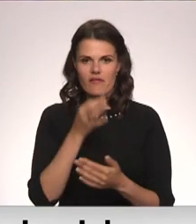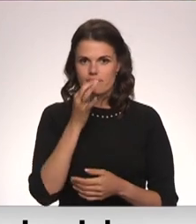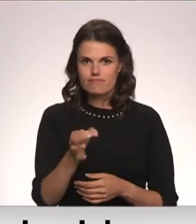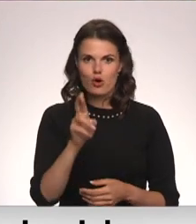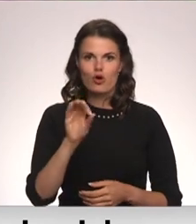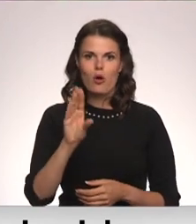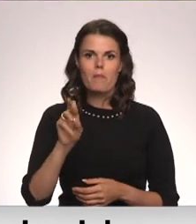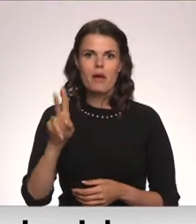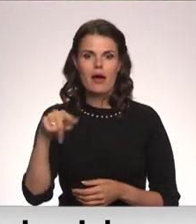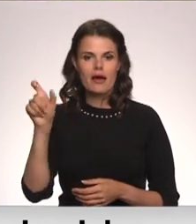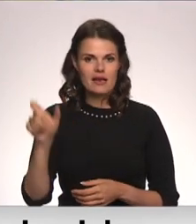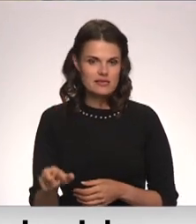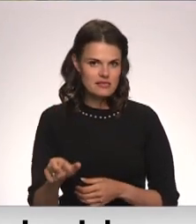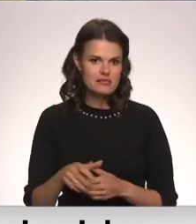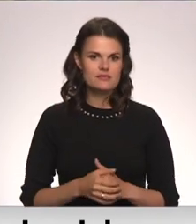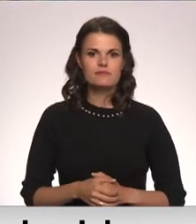Roberts.